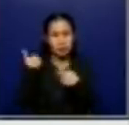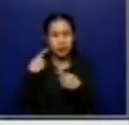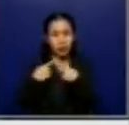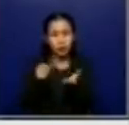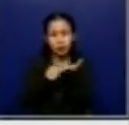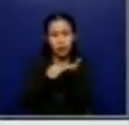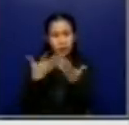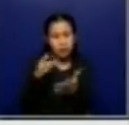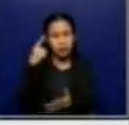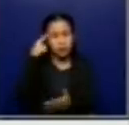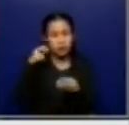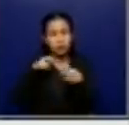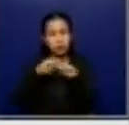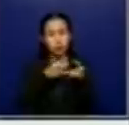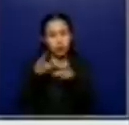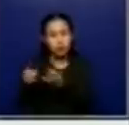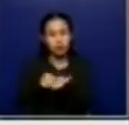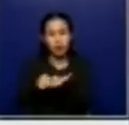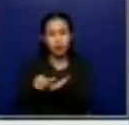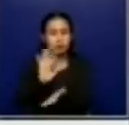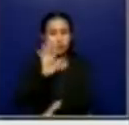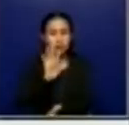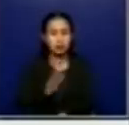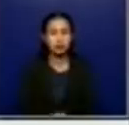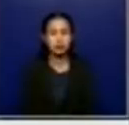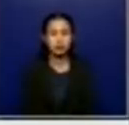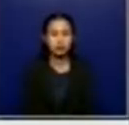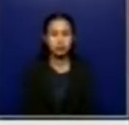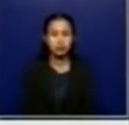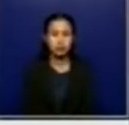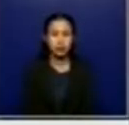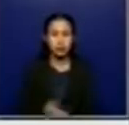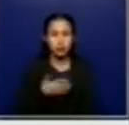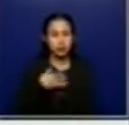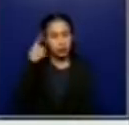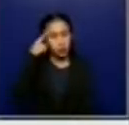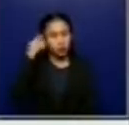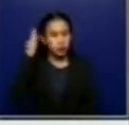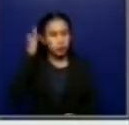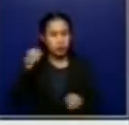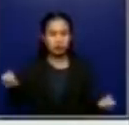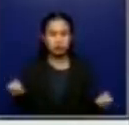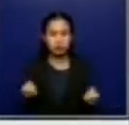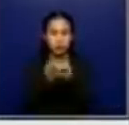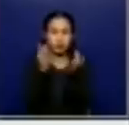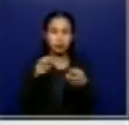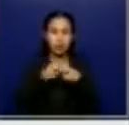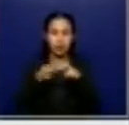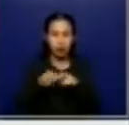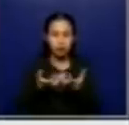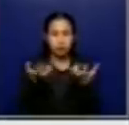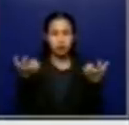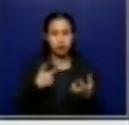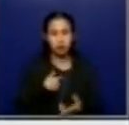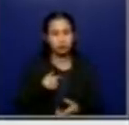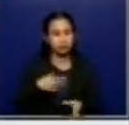ก้ไม่หาทางออกกลับซ้ำเติมเข้าไปอีกเนี่ยจุดความเดือดปล่อยประเด็นให้เกิดความแตกแยกขึ้นมาอีกเนี่ย